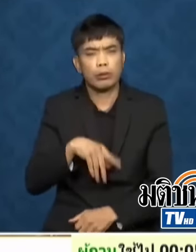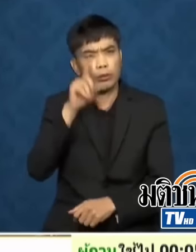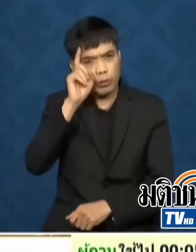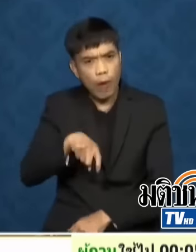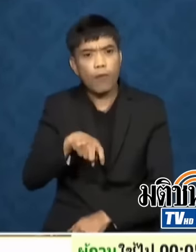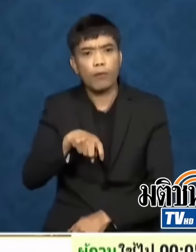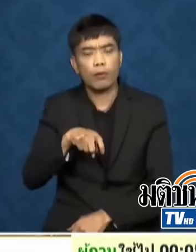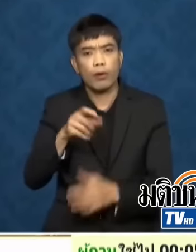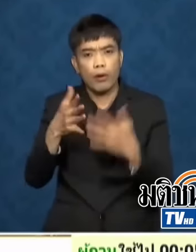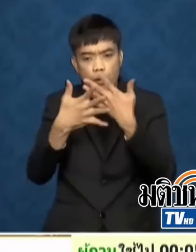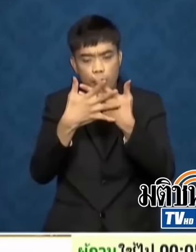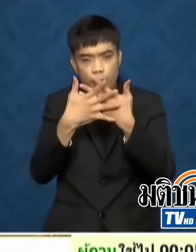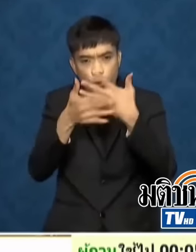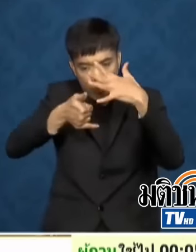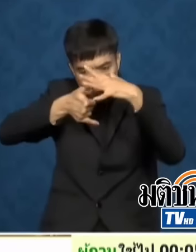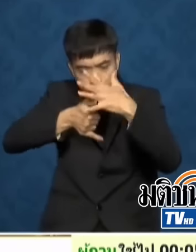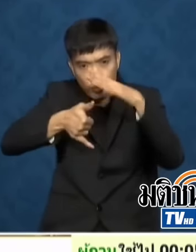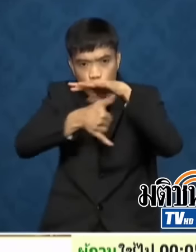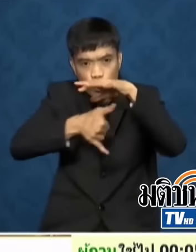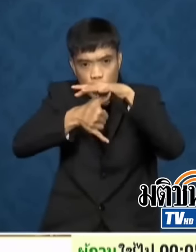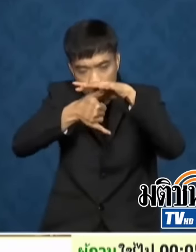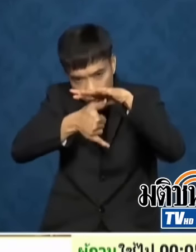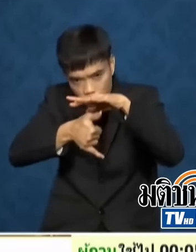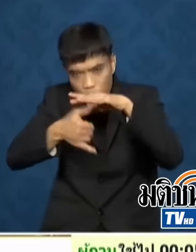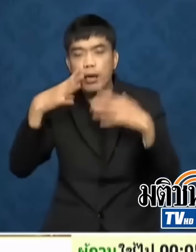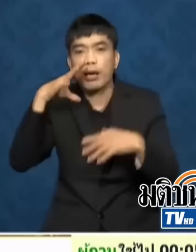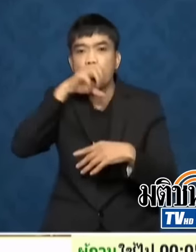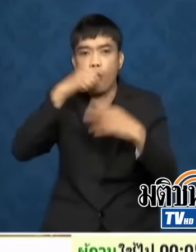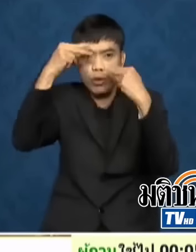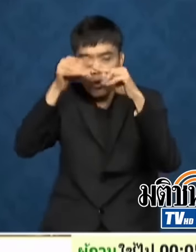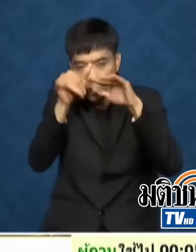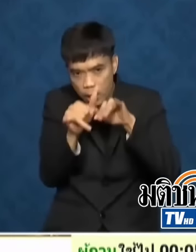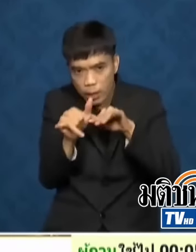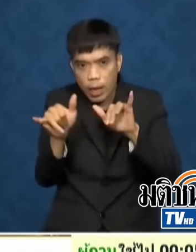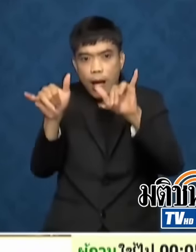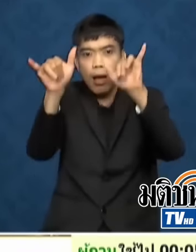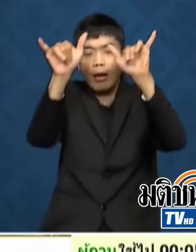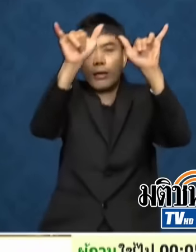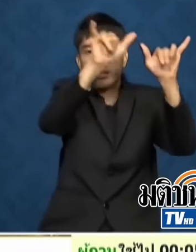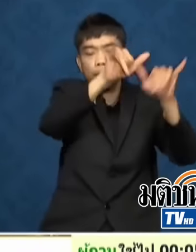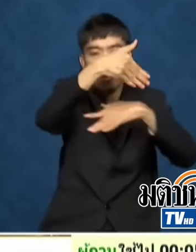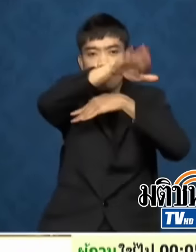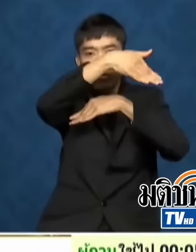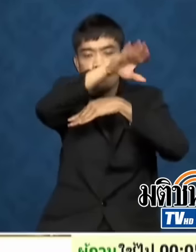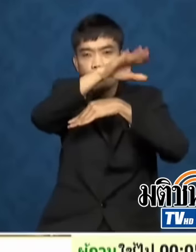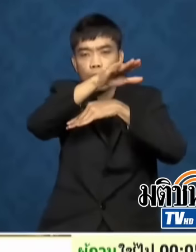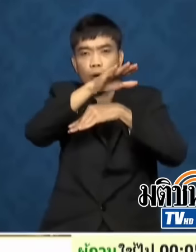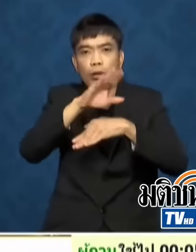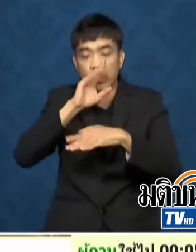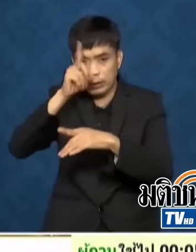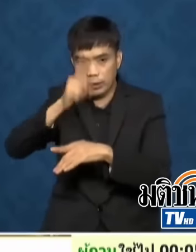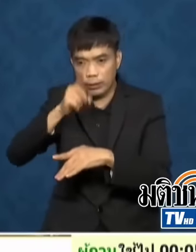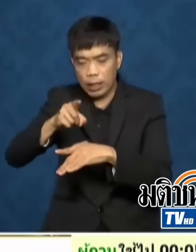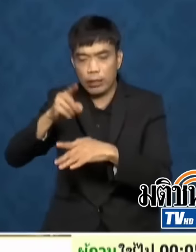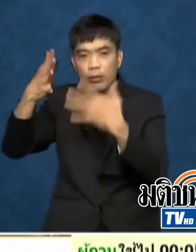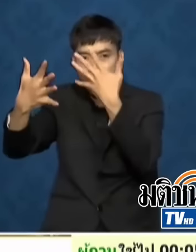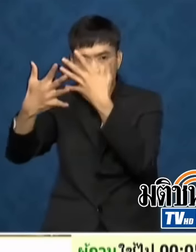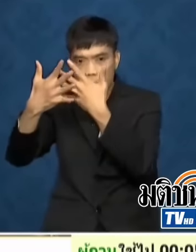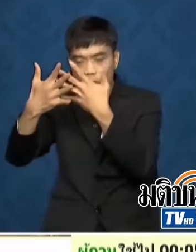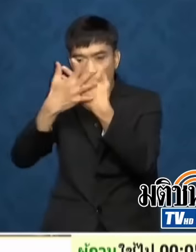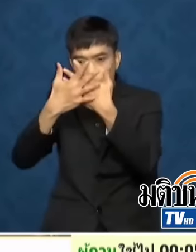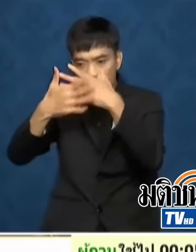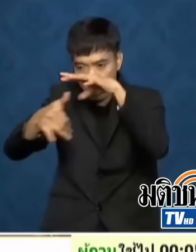เป็นต้องแยกตัวนะครับท่านอดีตนายกรัฐมนตรีออกจากผู้ที่รักษาตัวค